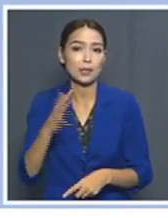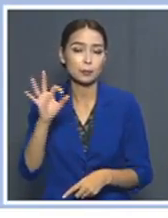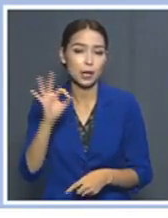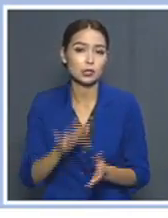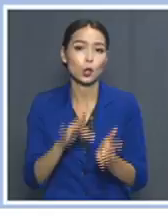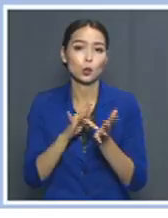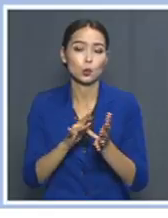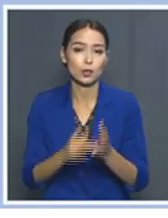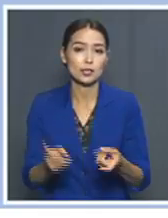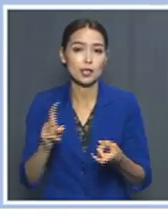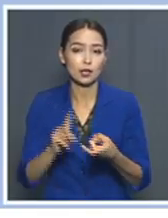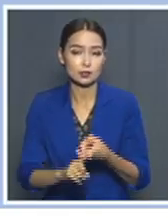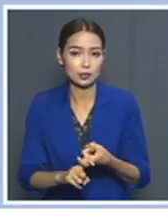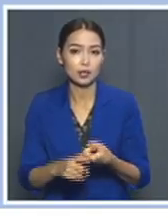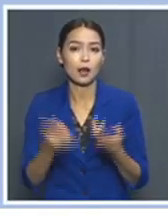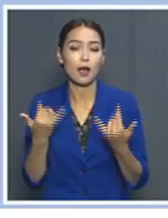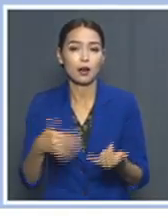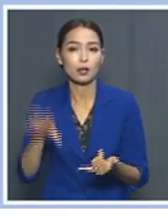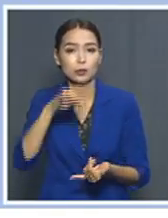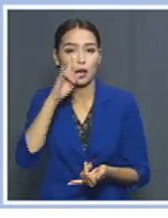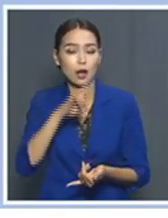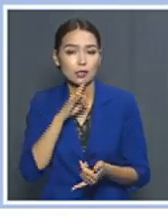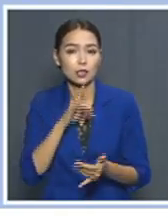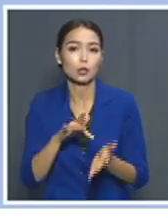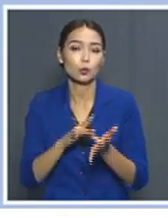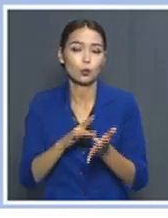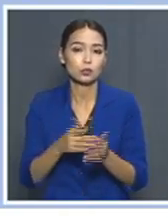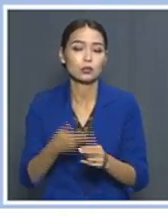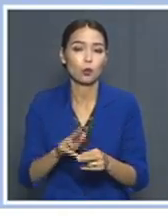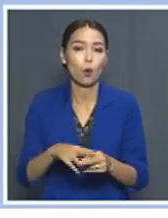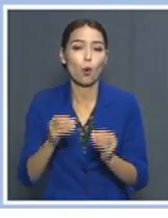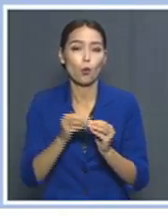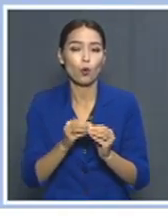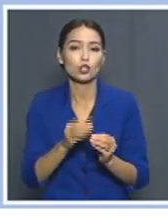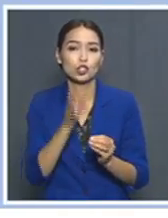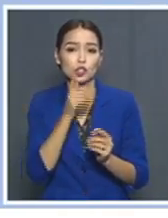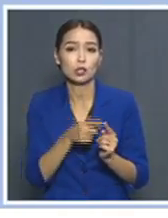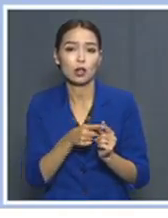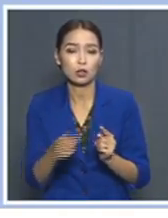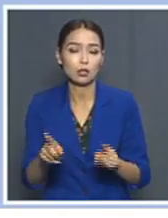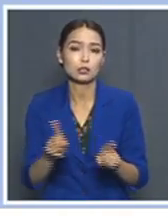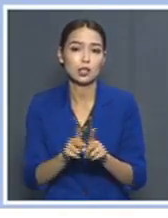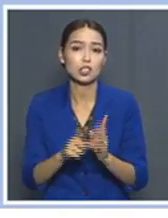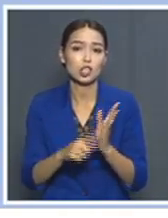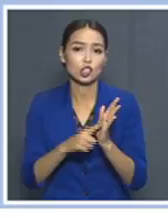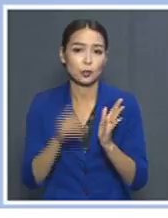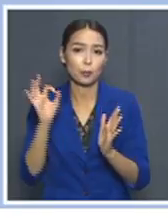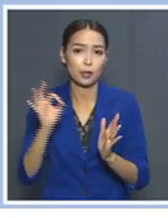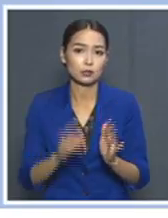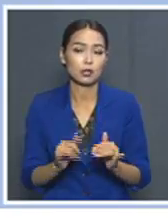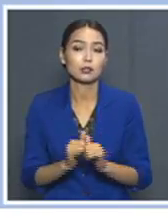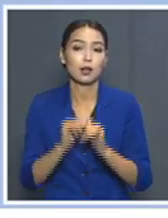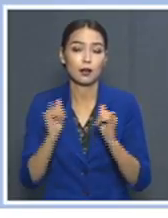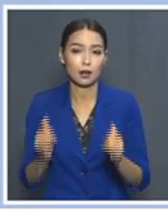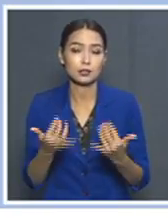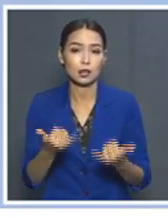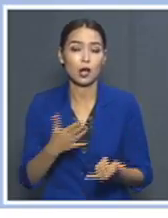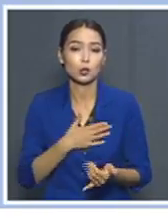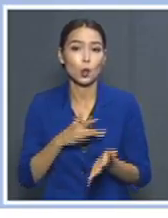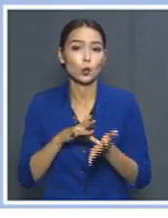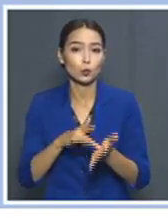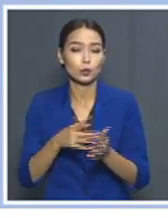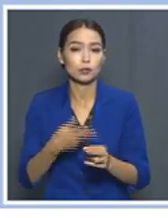саласына байланысты. Ал Қазақстанның туристік секторы соңғы 10 жылда орта есеппен 7%-ға өсті. Туризм біздің